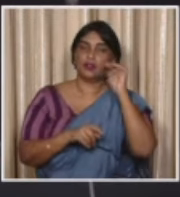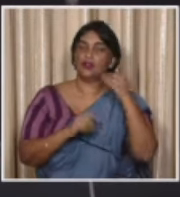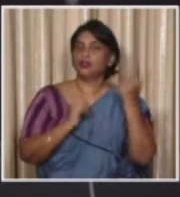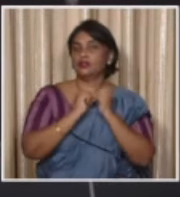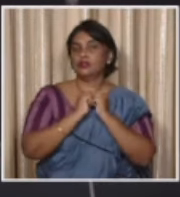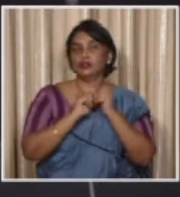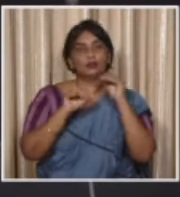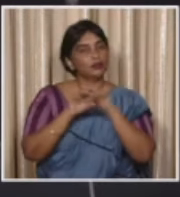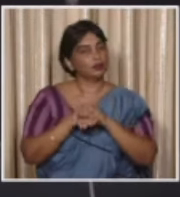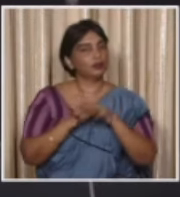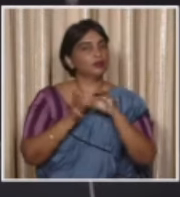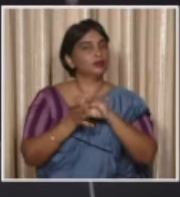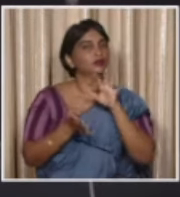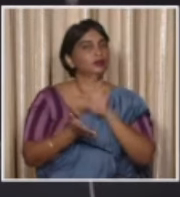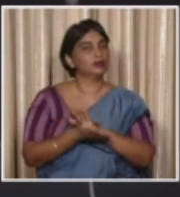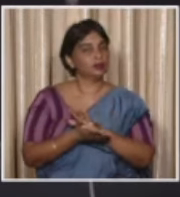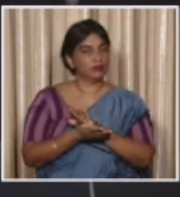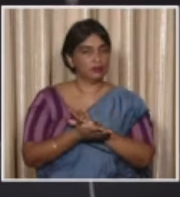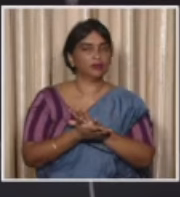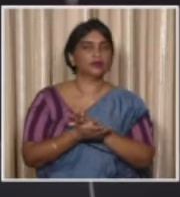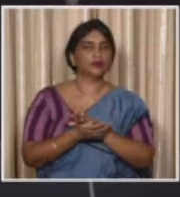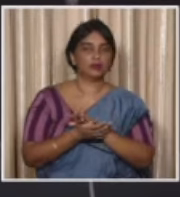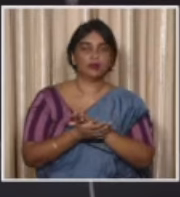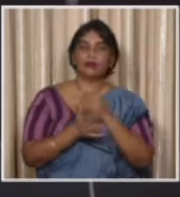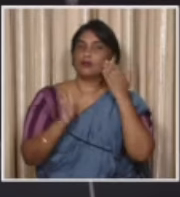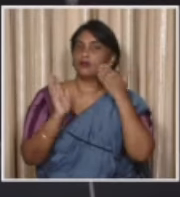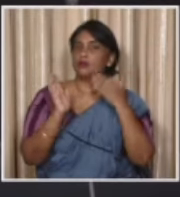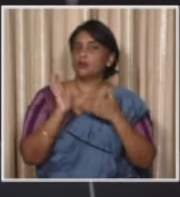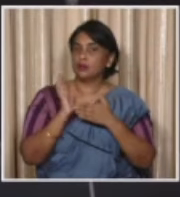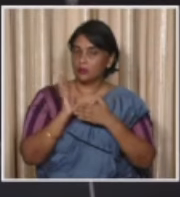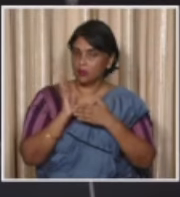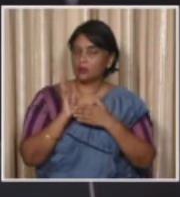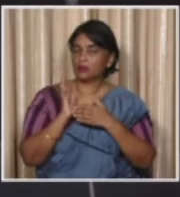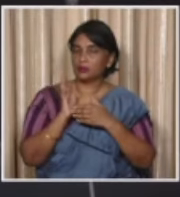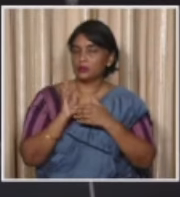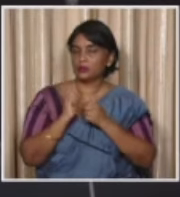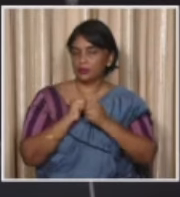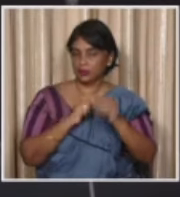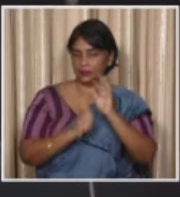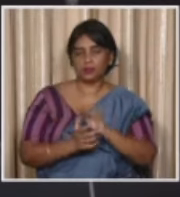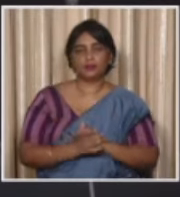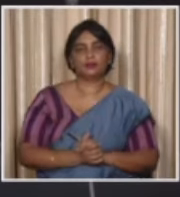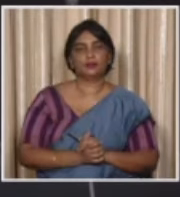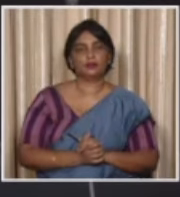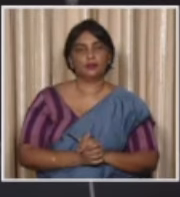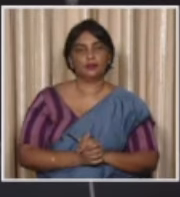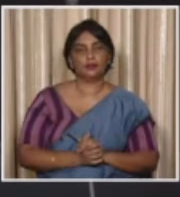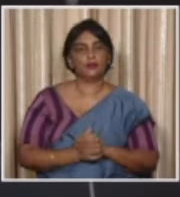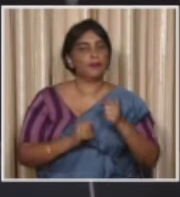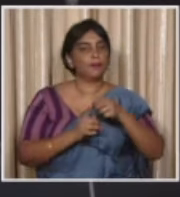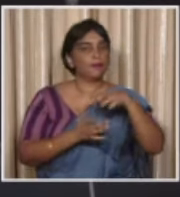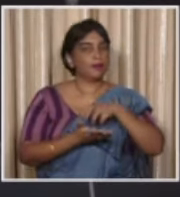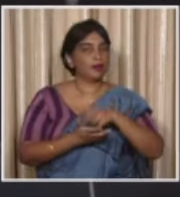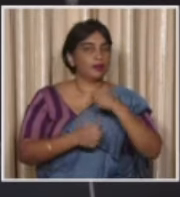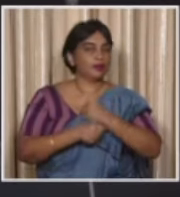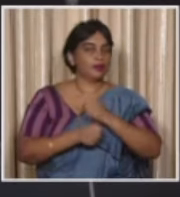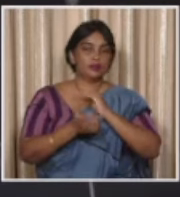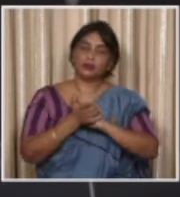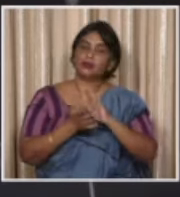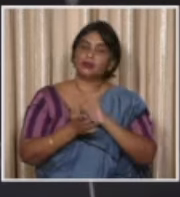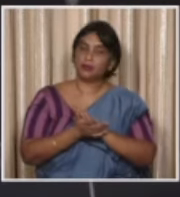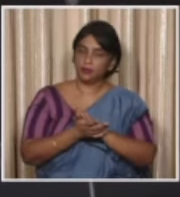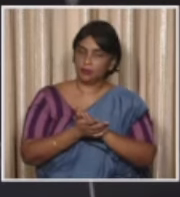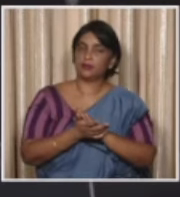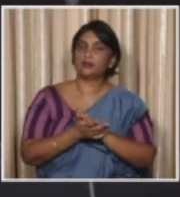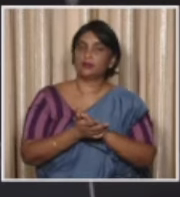තනතුරු අනුමත කර ගැනීම සඳහා අදාළ ආංශ වෙත යොමු කළ තිනු. පළාත් රාජ්‍ය සේවය හා මධ්‍යම